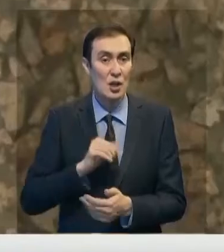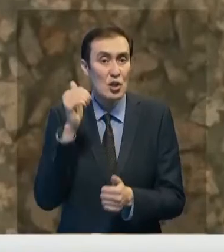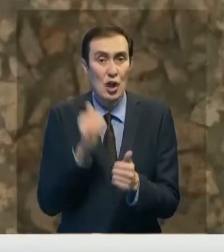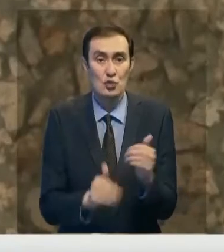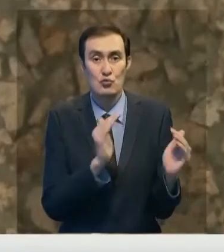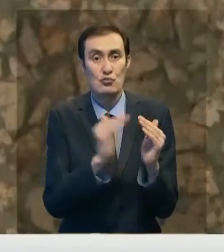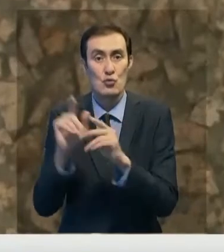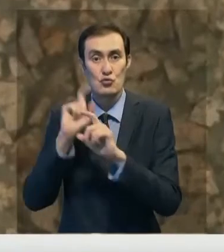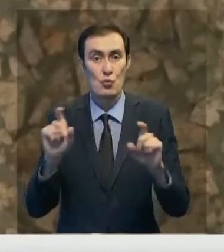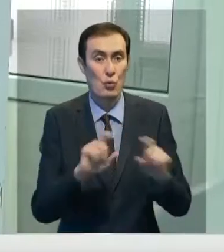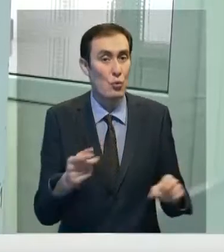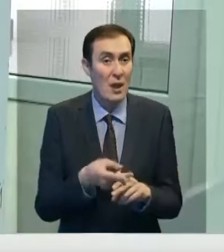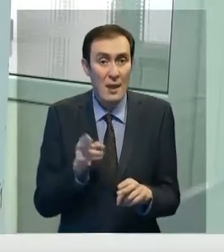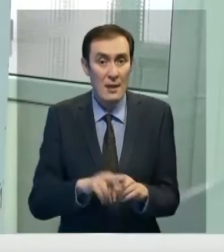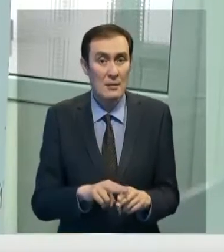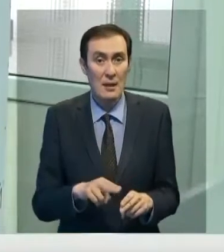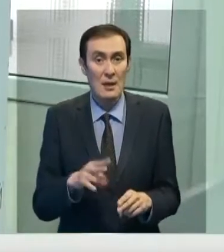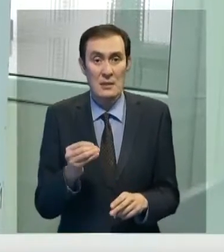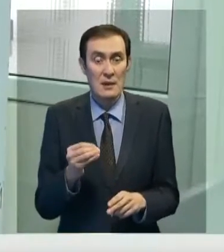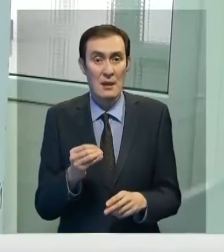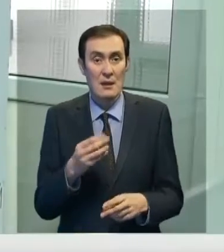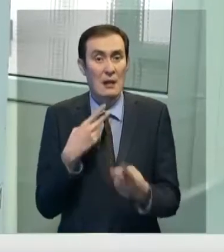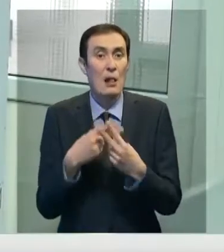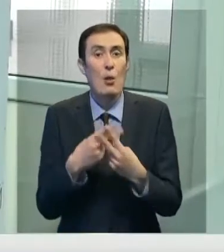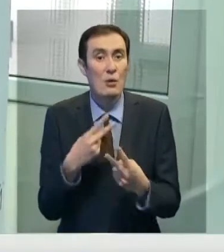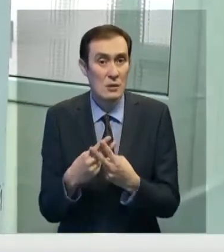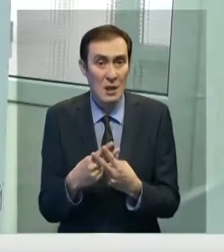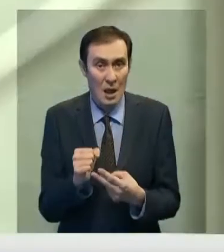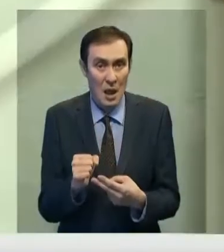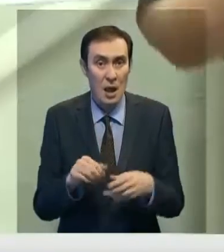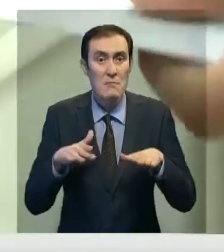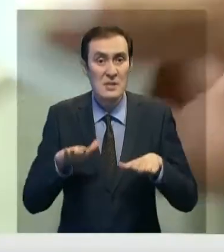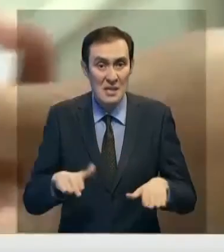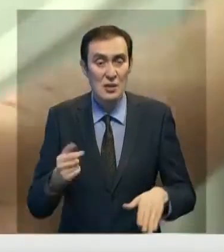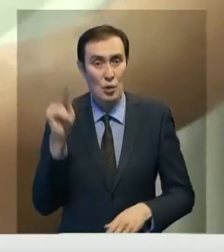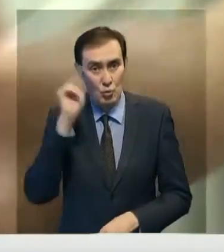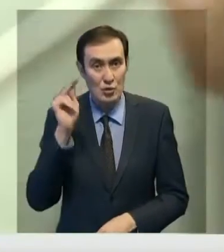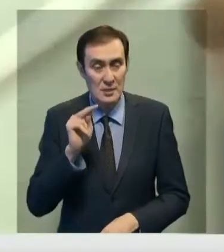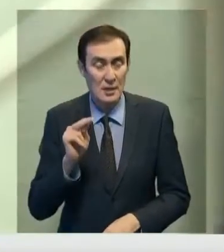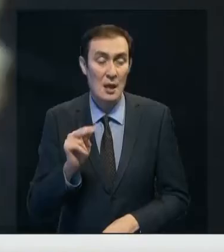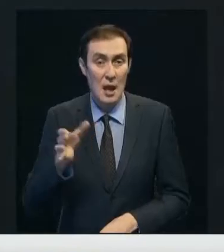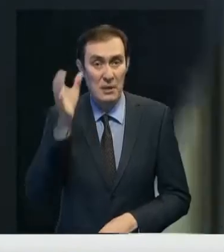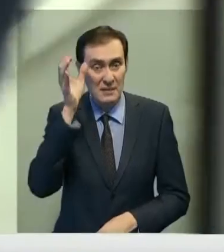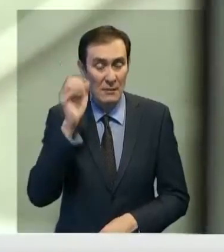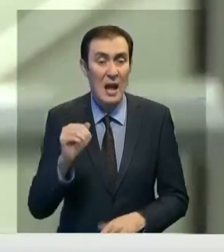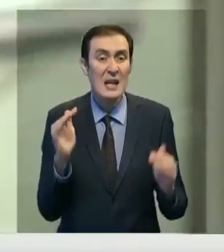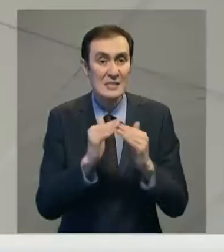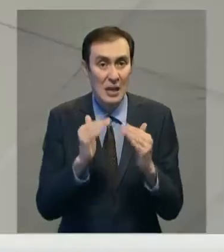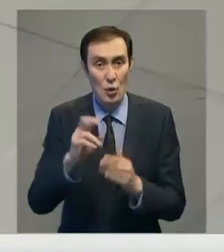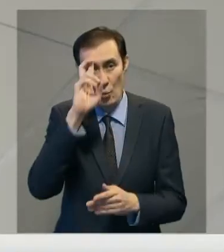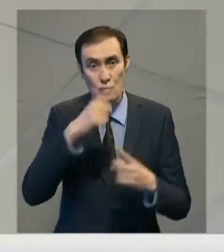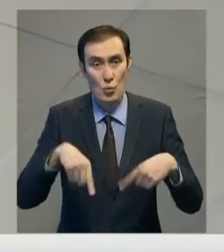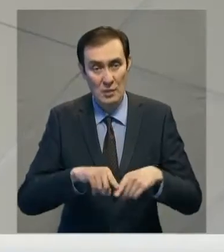каждую школу, поскольку это, цитирую, не детская колония, а место, где дети получают знания. А здания